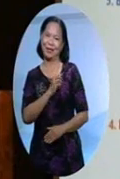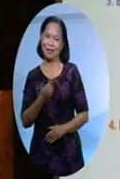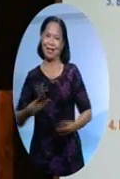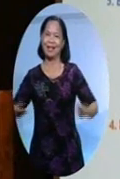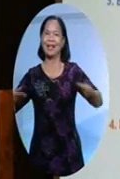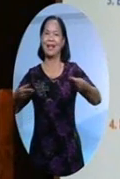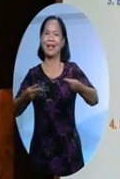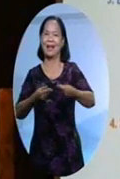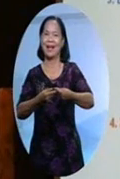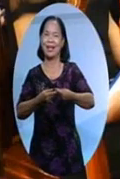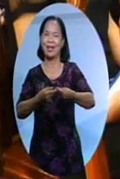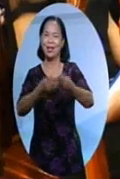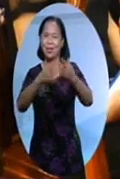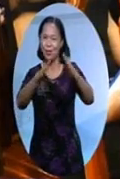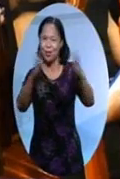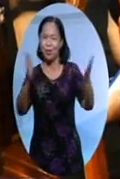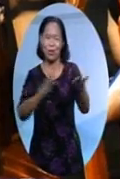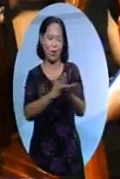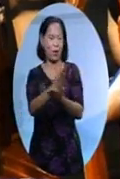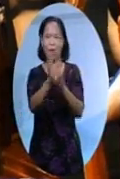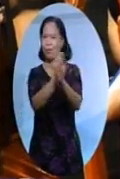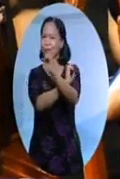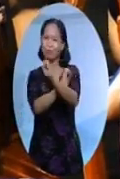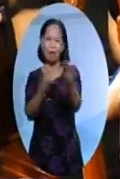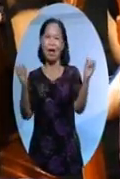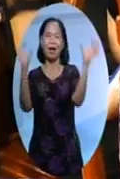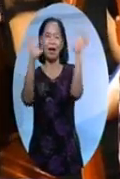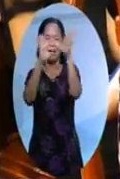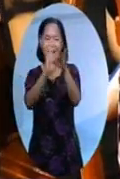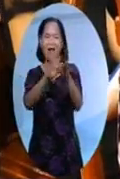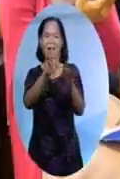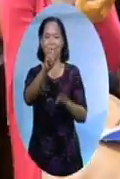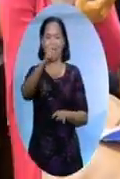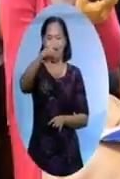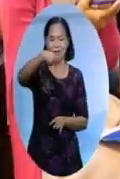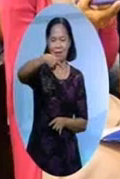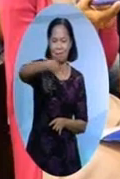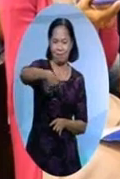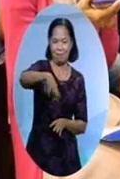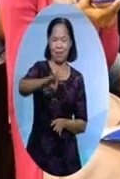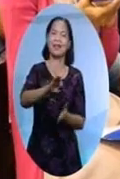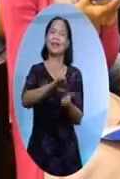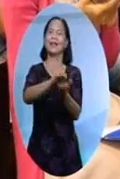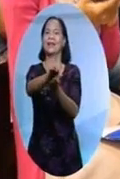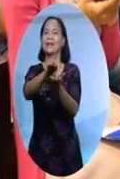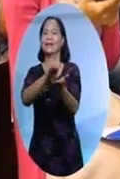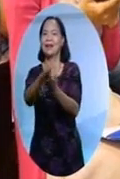thống đa khoa không giấy. Hợp tác cùng Vietcast, VNPT cũng đang là nhà cung cấp phần